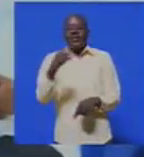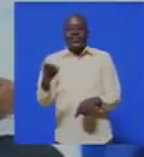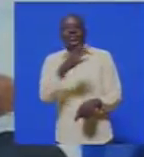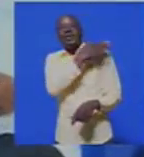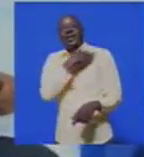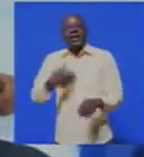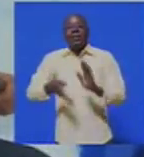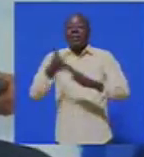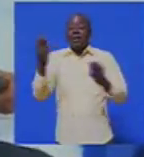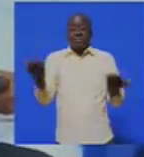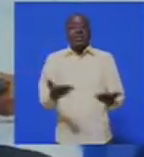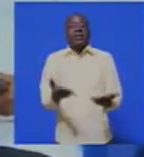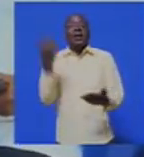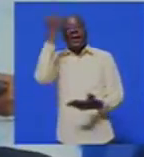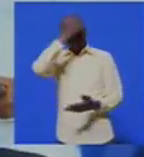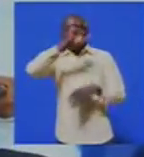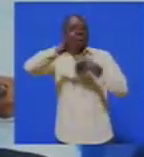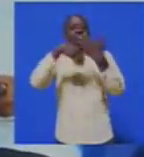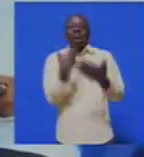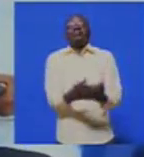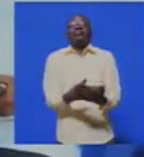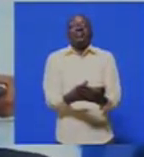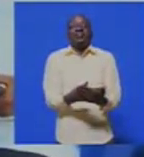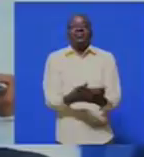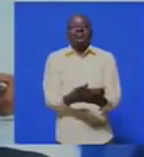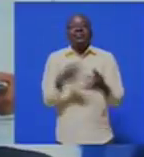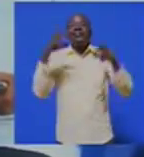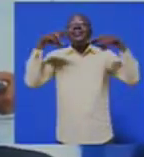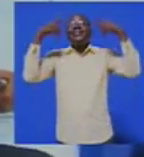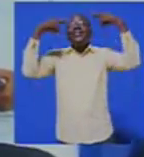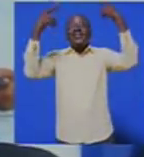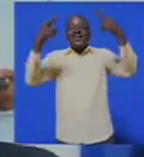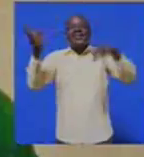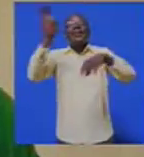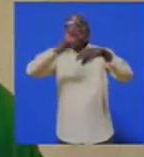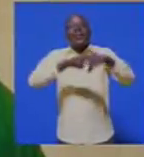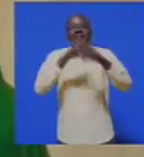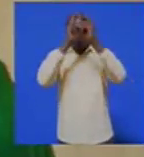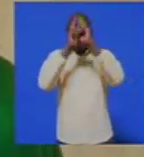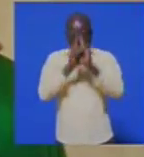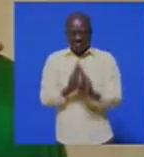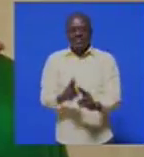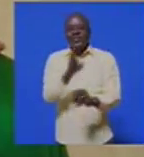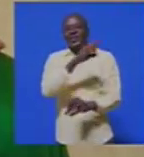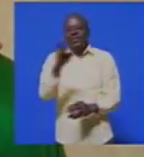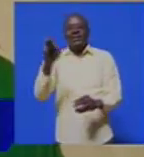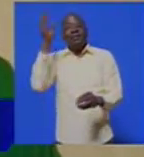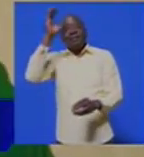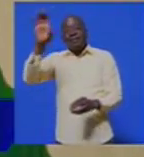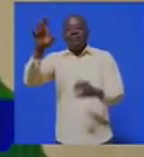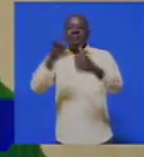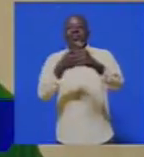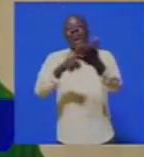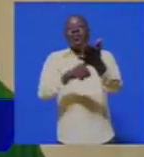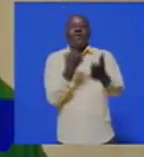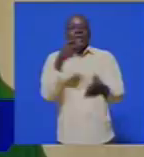là, l'Afrique tout entière. Mon succès a permis de mettre le Burkina Faso à l'honneur, car c'est la première fois effectivement que le